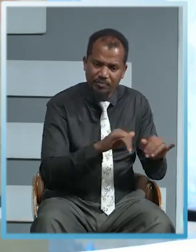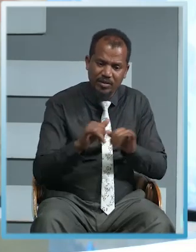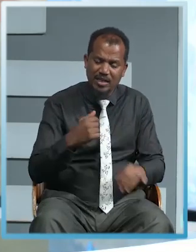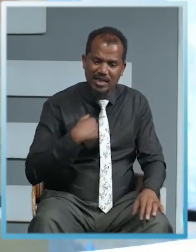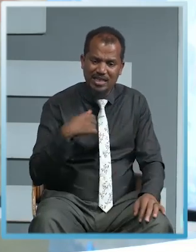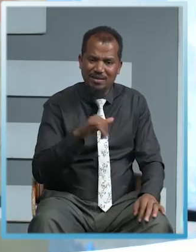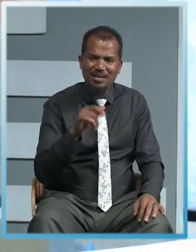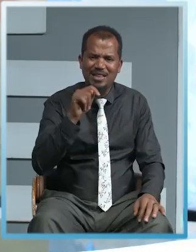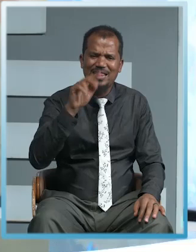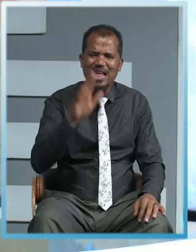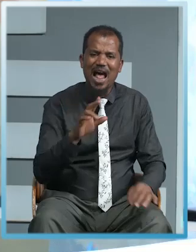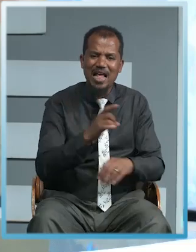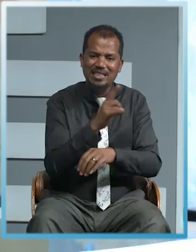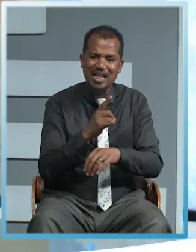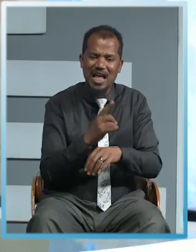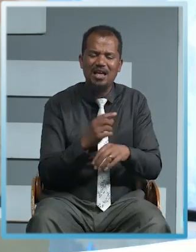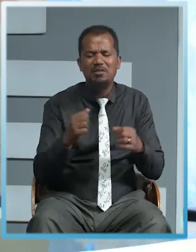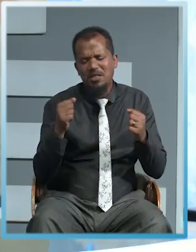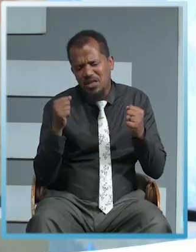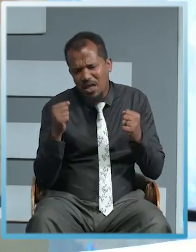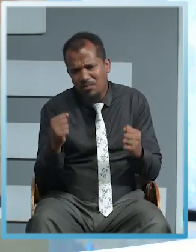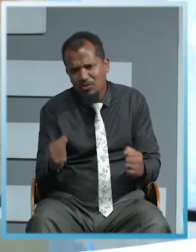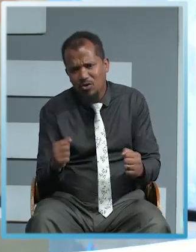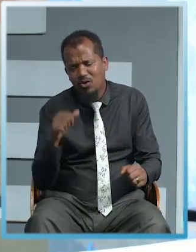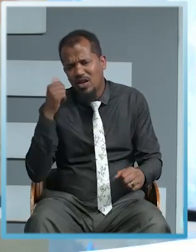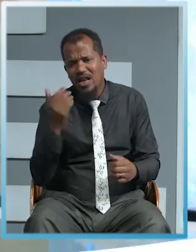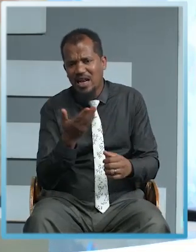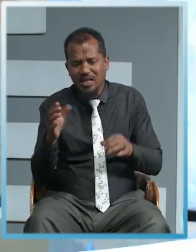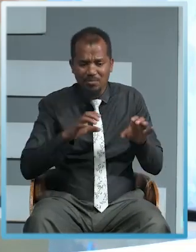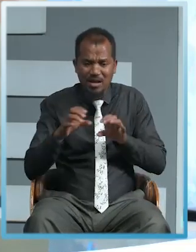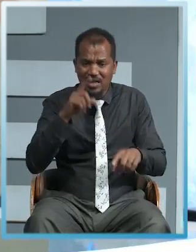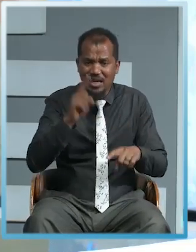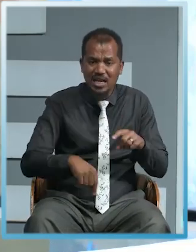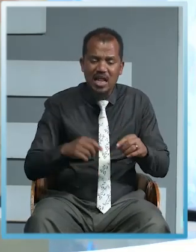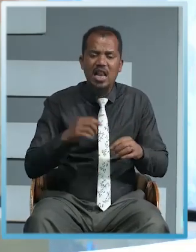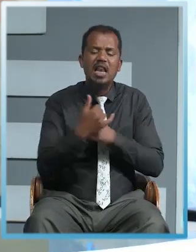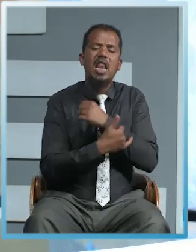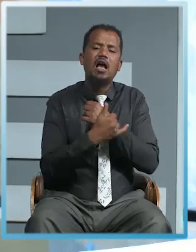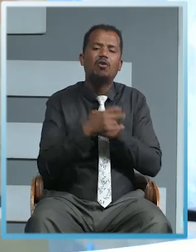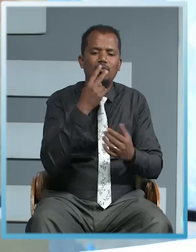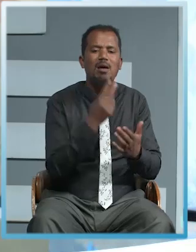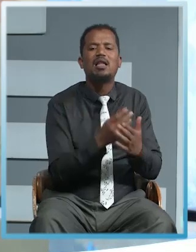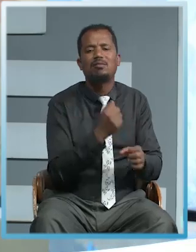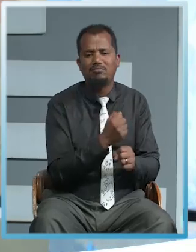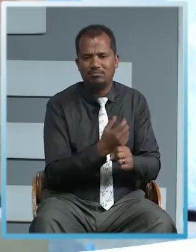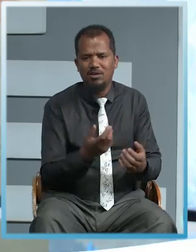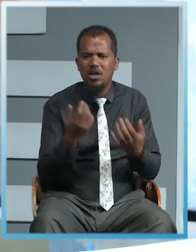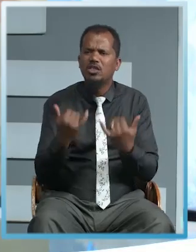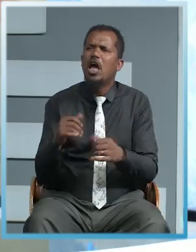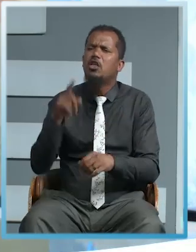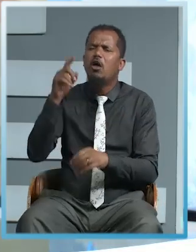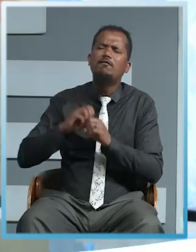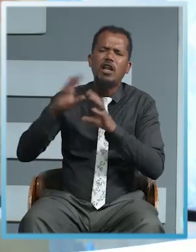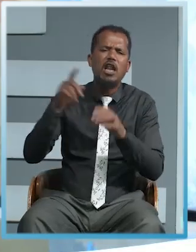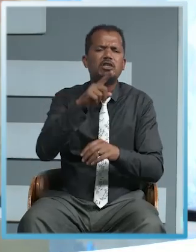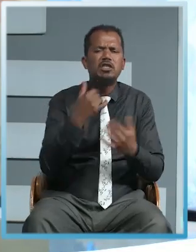እንደኔ አይነት ተራ ዜጋውም ደግሞ የሚችለውን ሌላ ነገር ማድረግ ካልቻለ ብላገሩ በጎ ዛሬ እኮ ተሰበራሉ ዛሬ እኮ